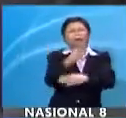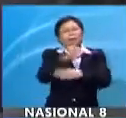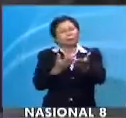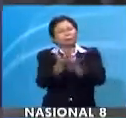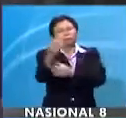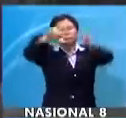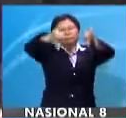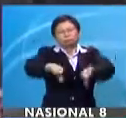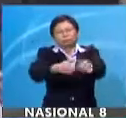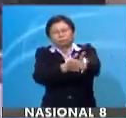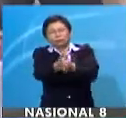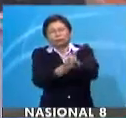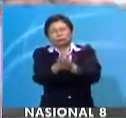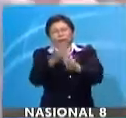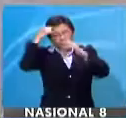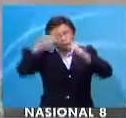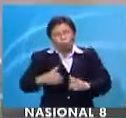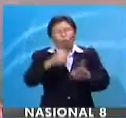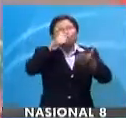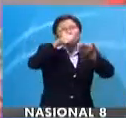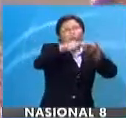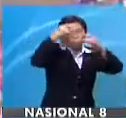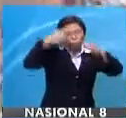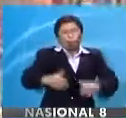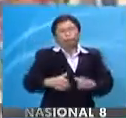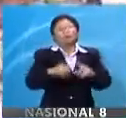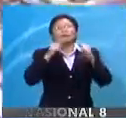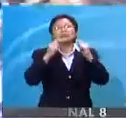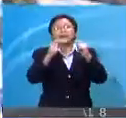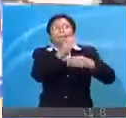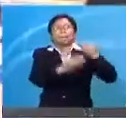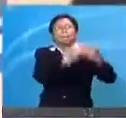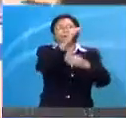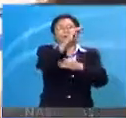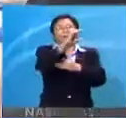yang menggagalkan usaha memuntamatkan dokumen dan kod tata laku ataupun